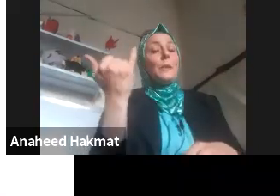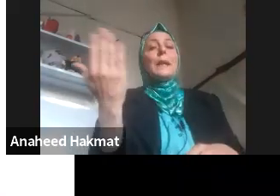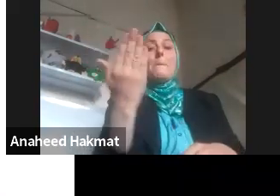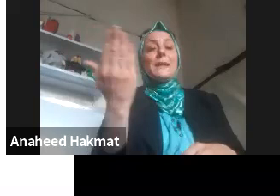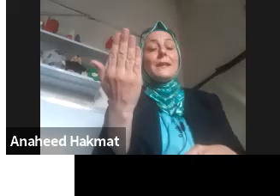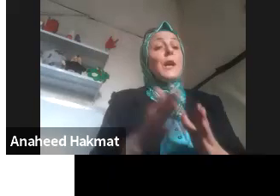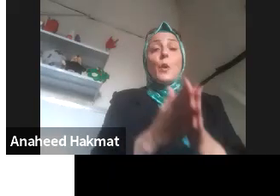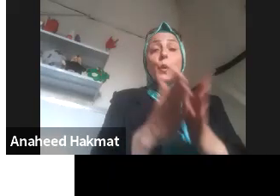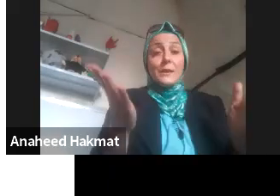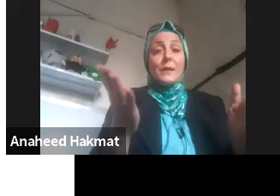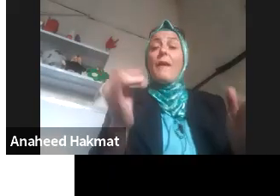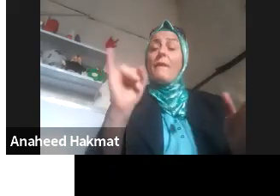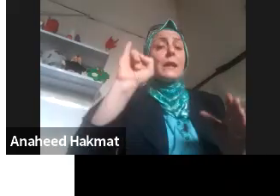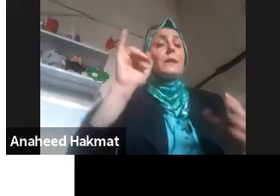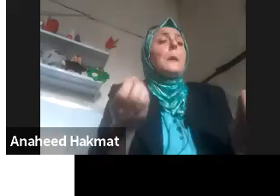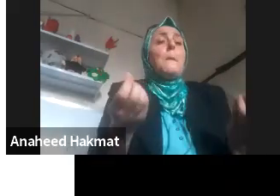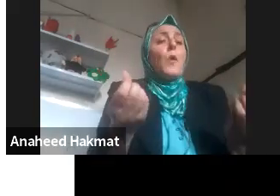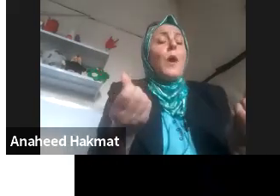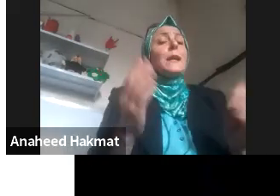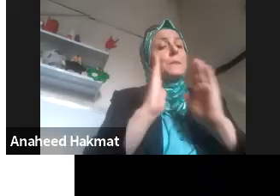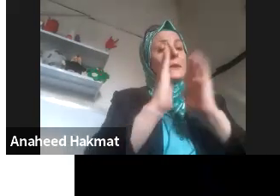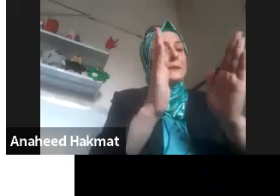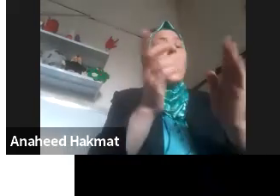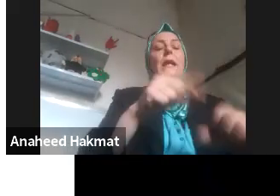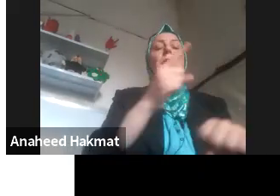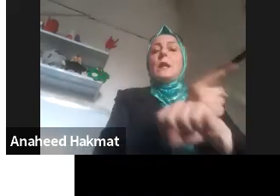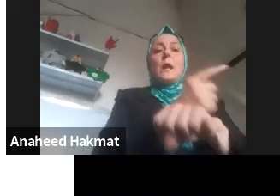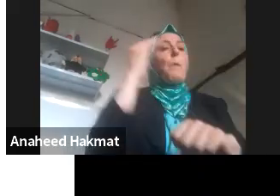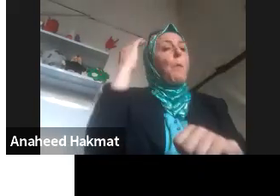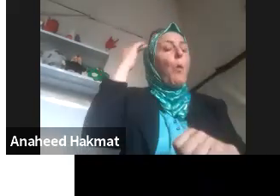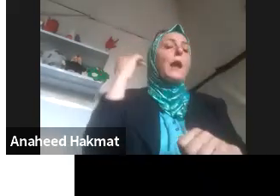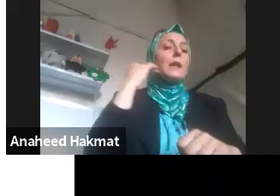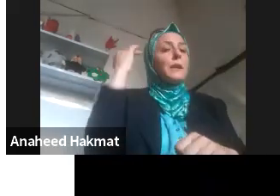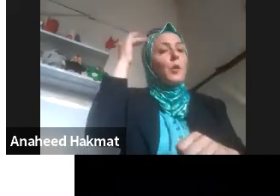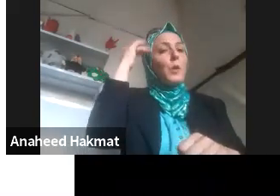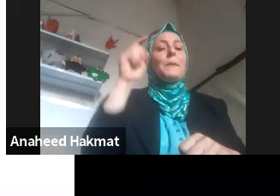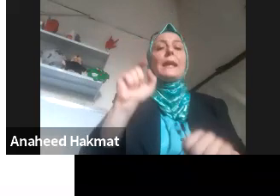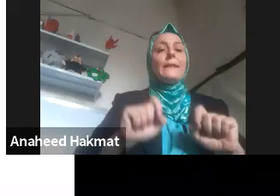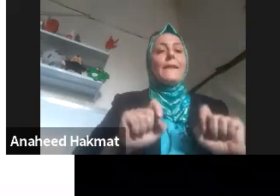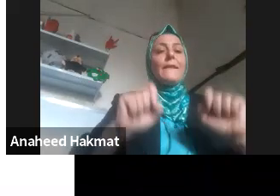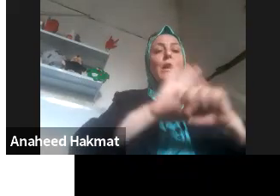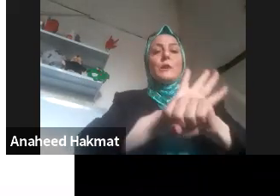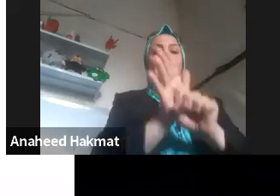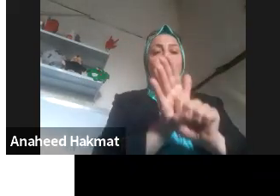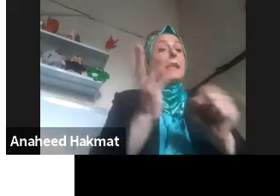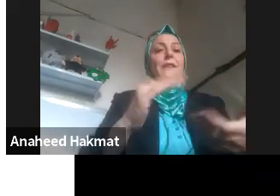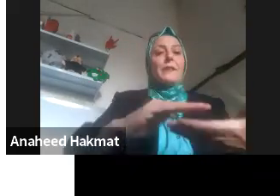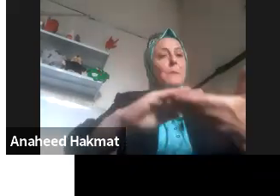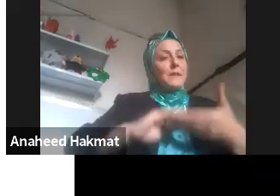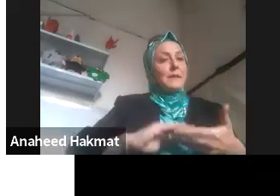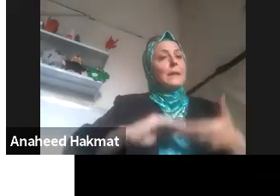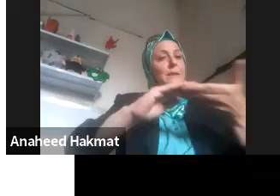كتير مواد بهذا الاتجاه، كيف المعلمين يحكوا عن كوفيد-19، كيف نقدر نساعد بعض نفهم كيف أثروا على